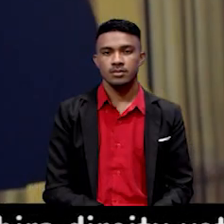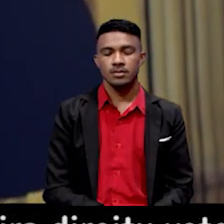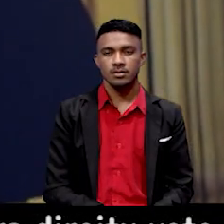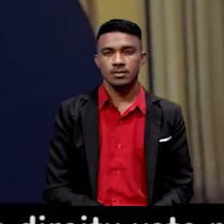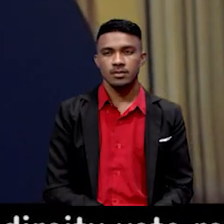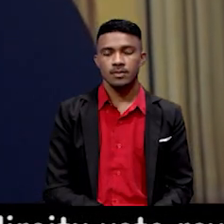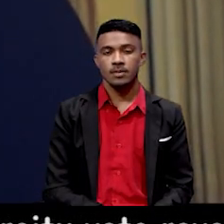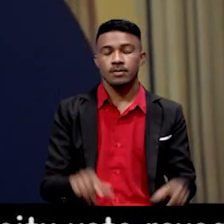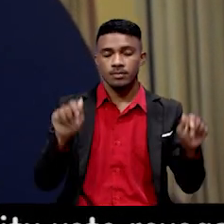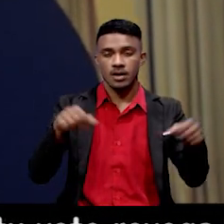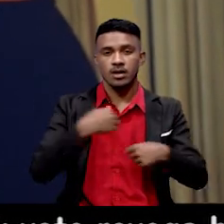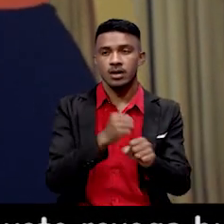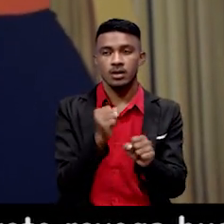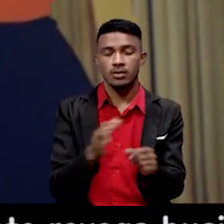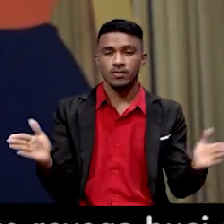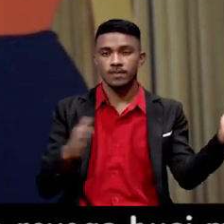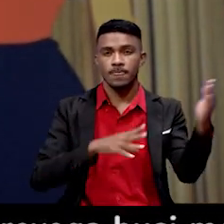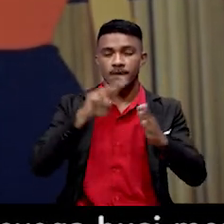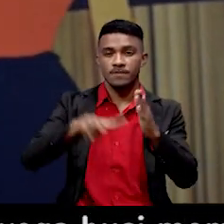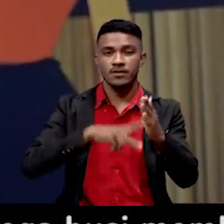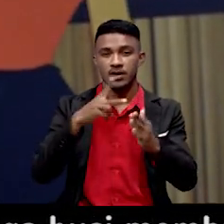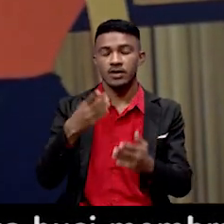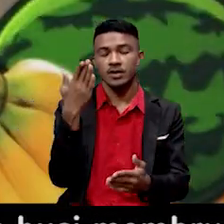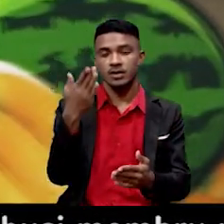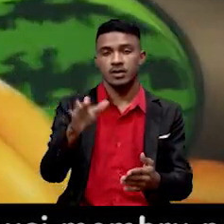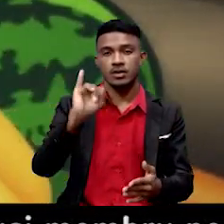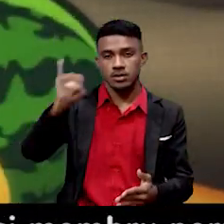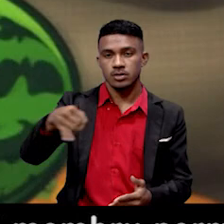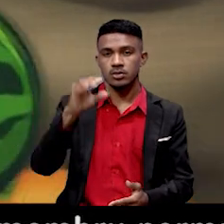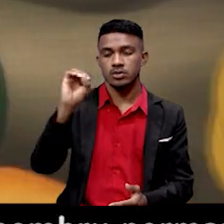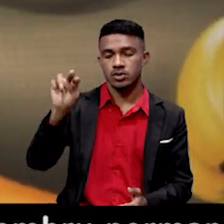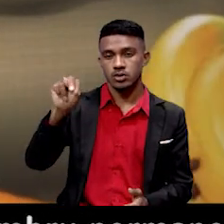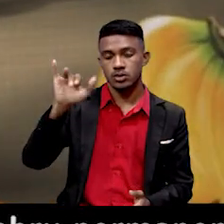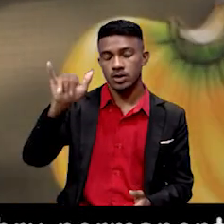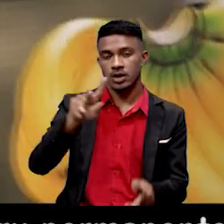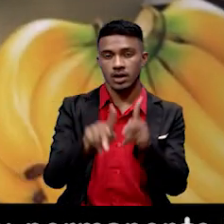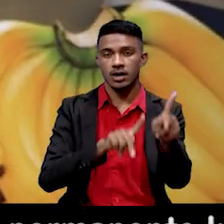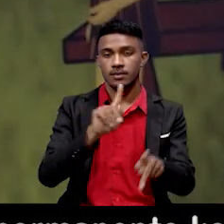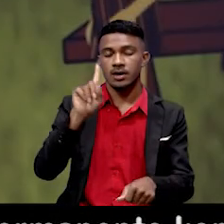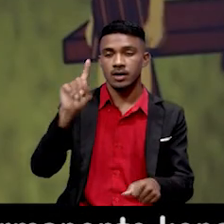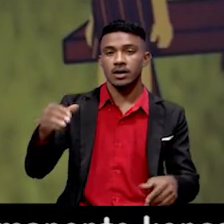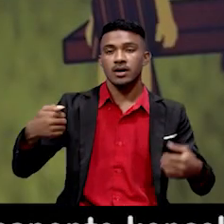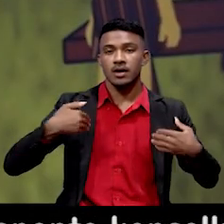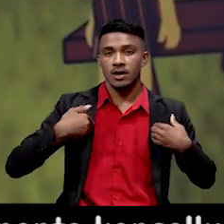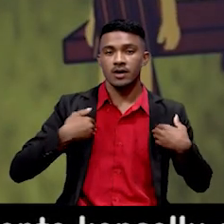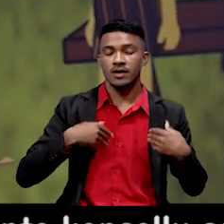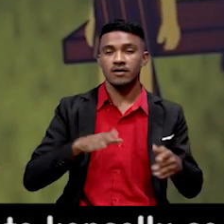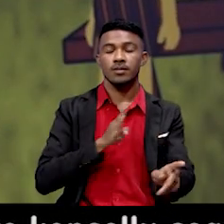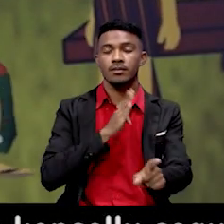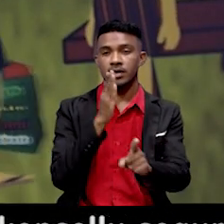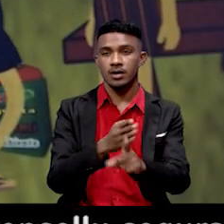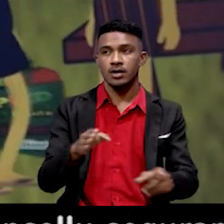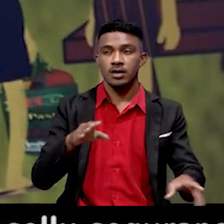Além de bela halu animação video boneka, Johnny Moss nudar ema ida ne be iha talento halimar